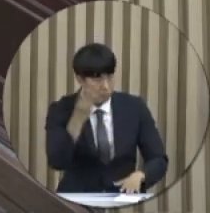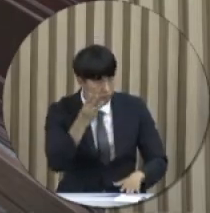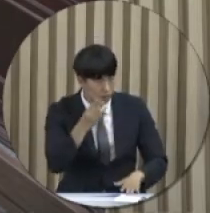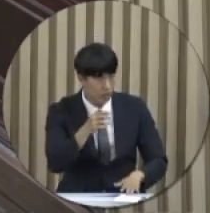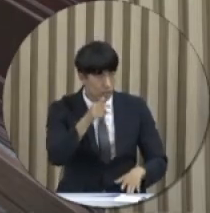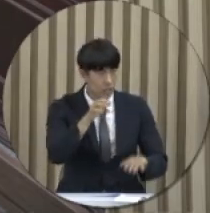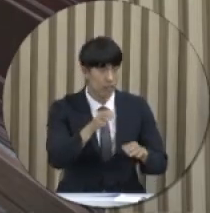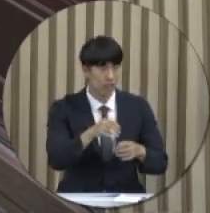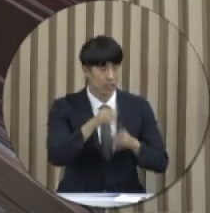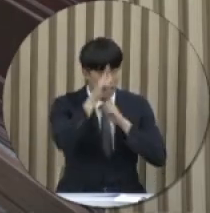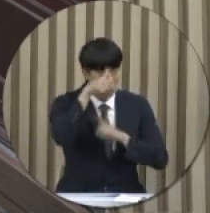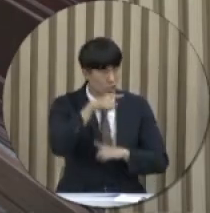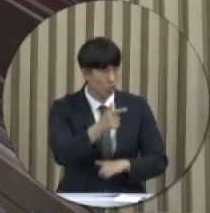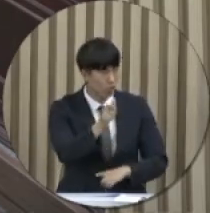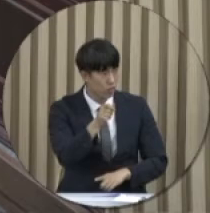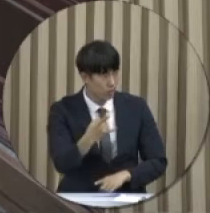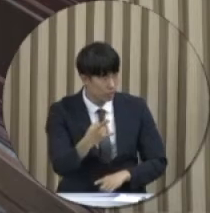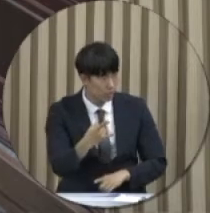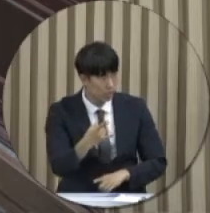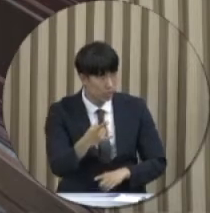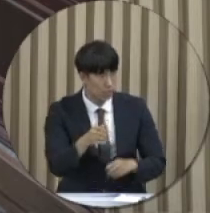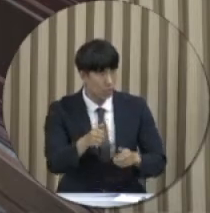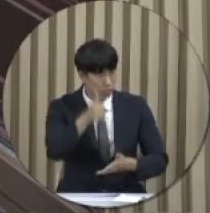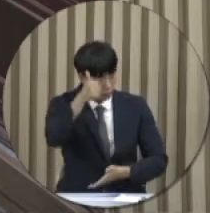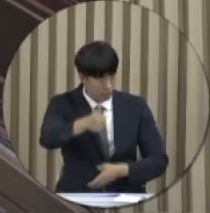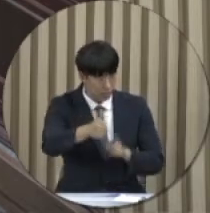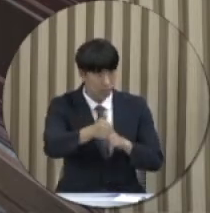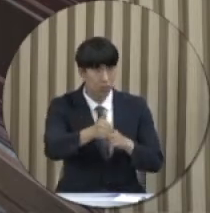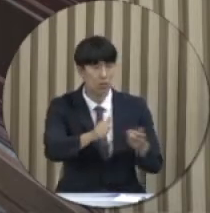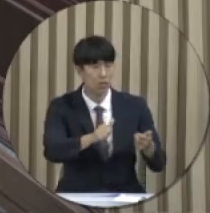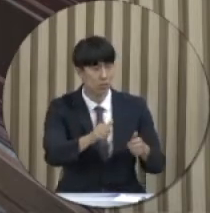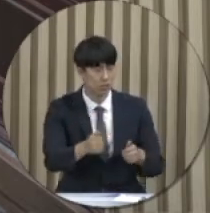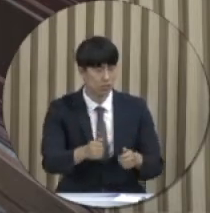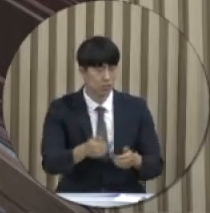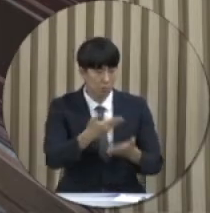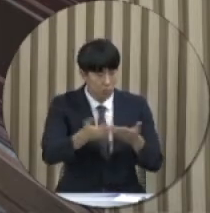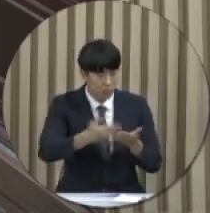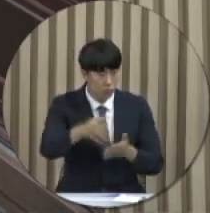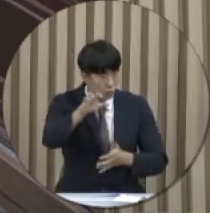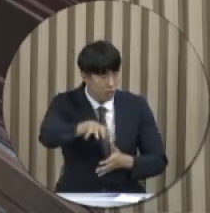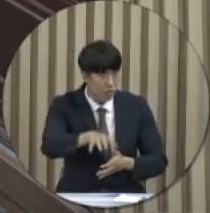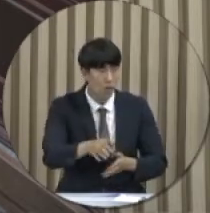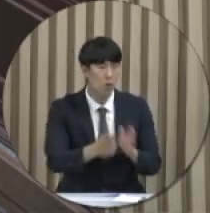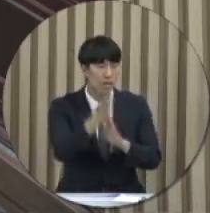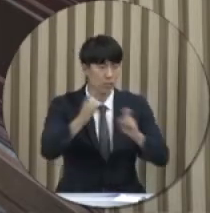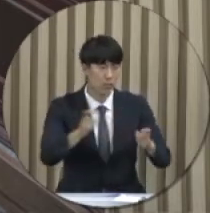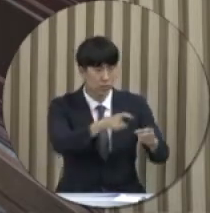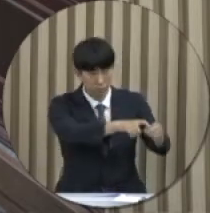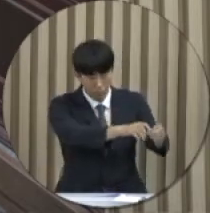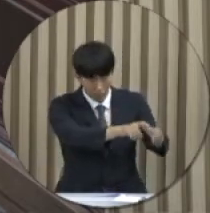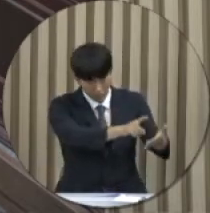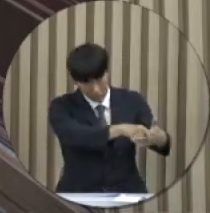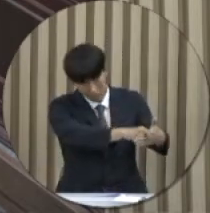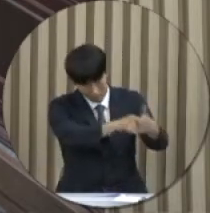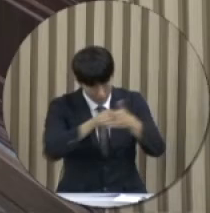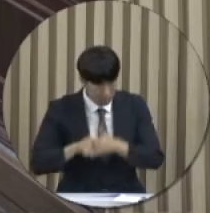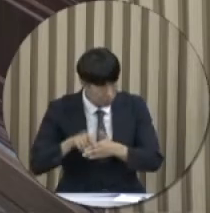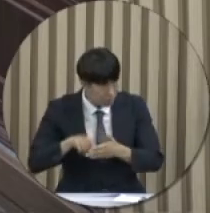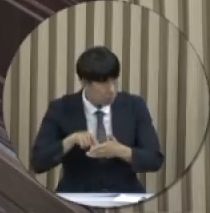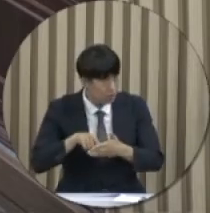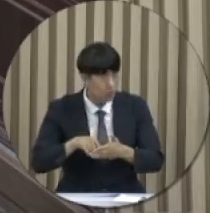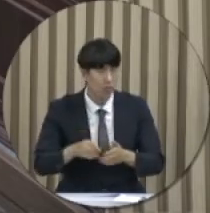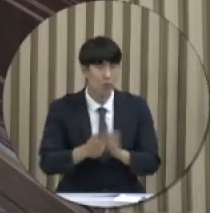이건희 회장님의 이건희 컬렉션을 화성에 유치해서 우리 화성의 문화예술을 한